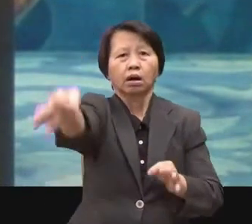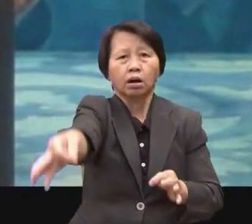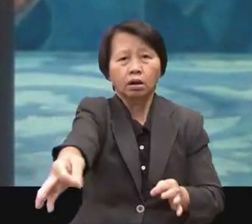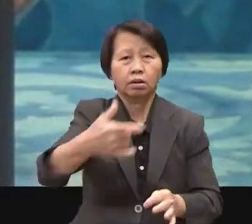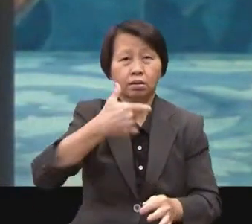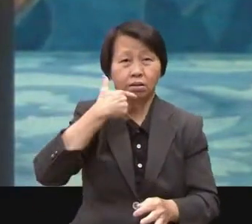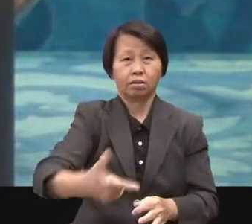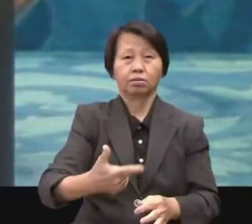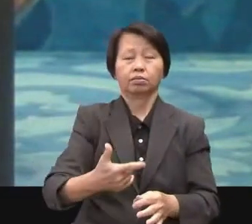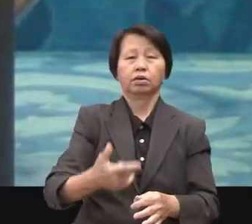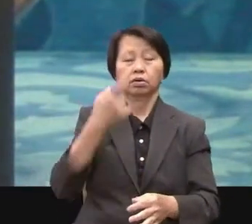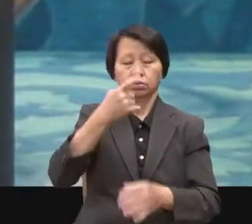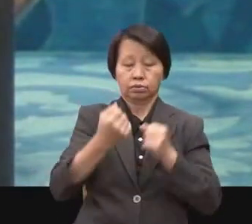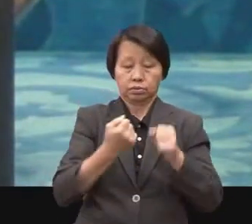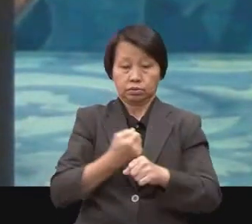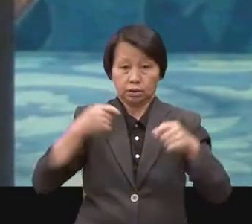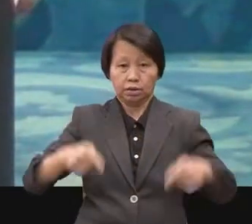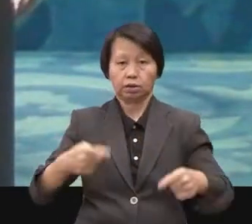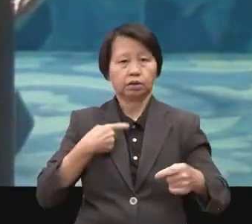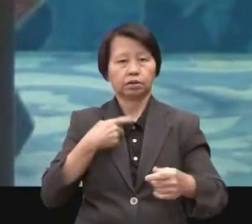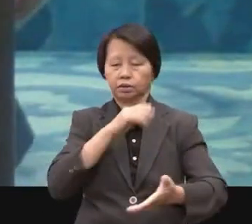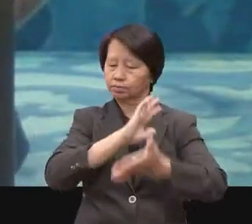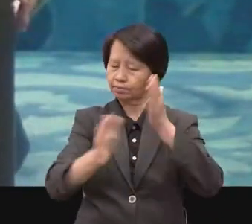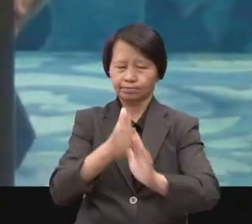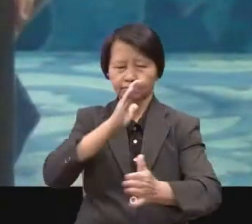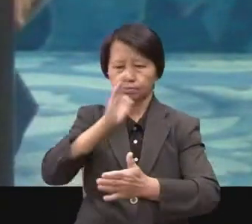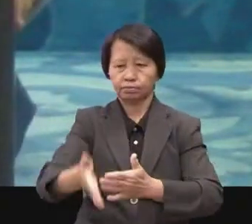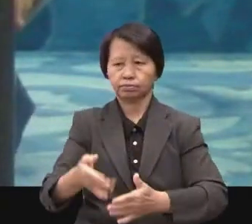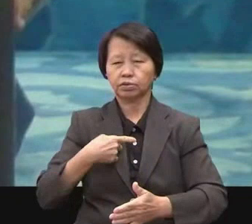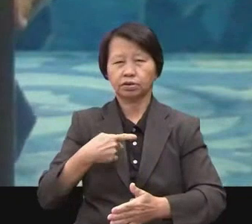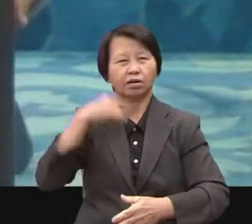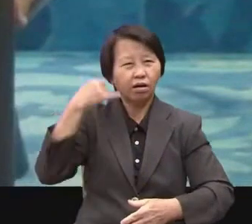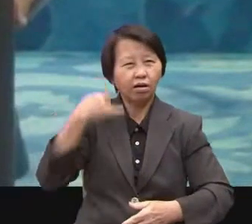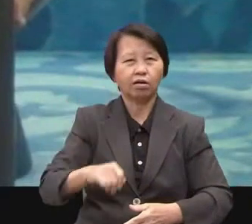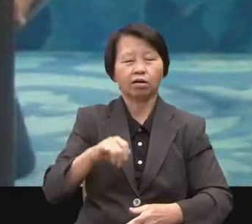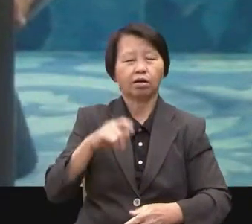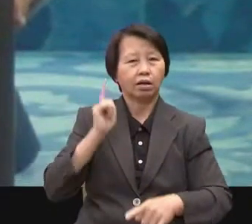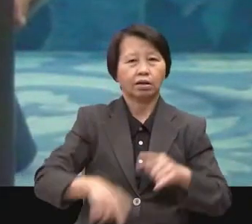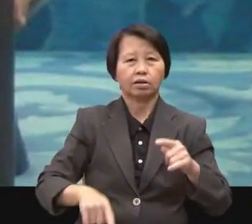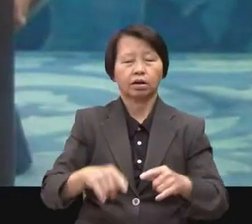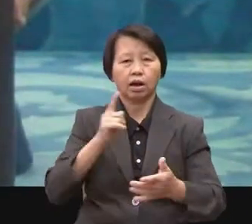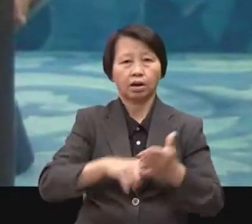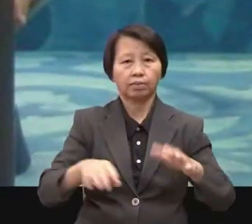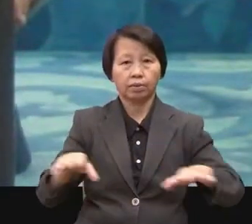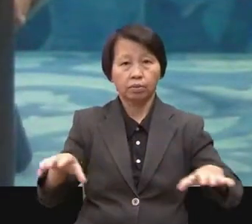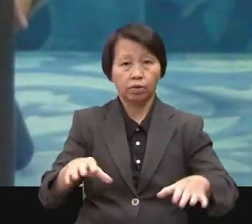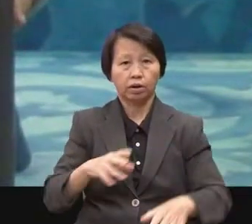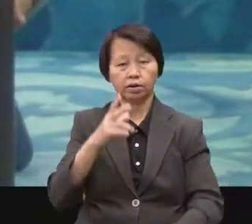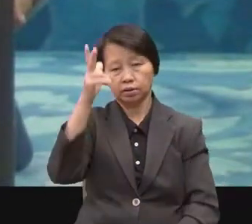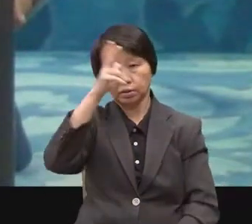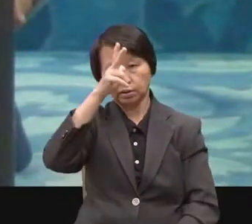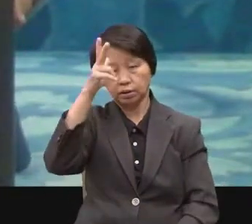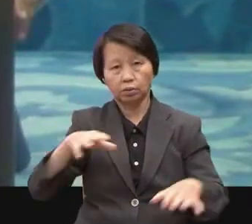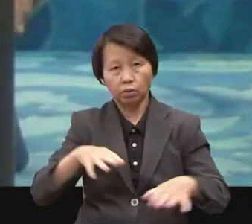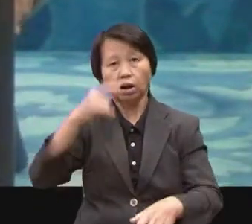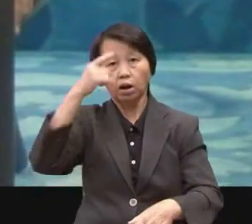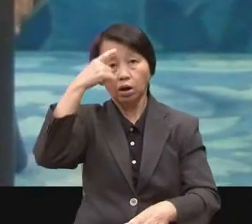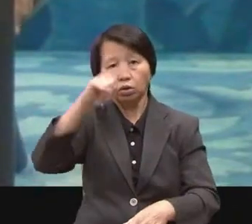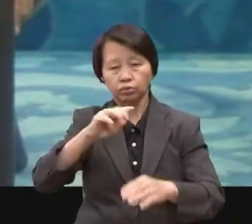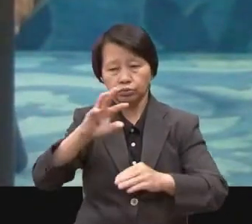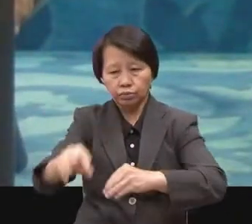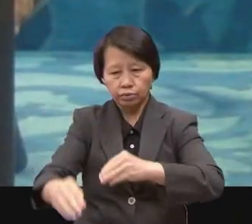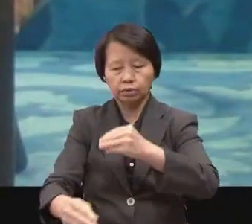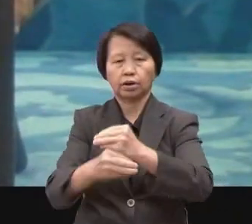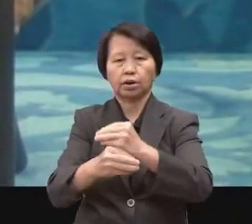jadi untuk tahun ini kita selesaikan semua kita tidak mampu Jadi apa yang dilakukan oleh kerajaan adalah untuk menambah